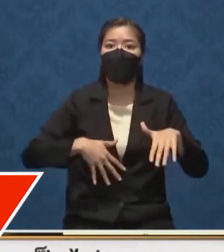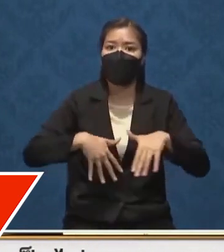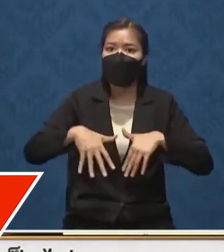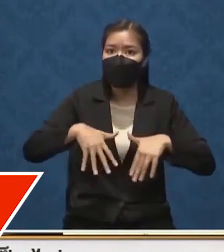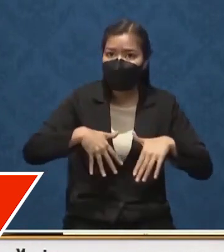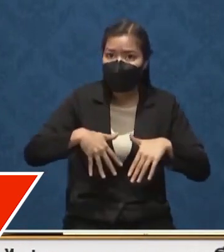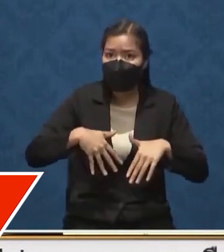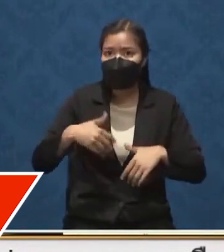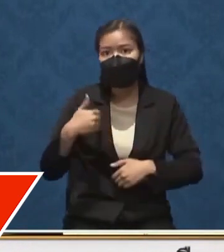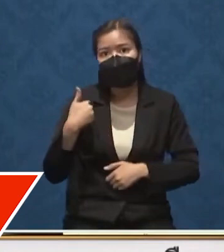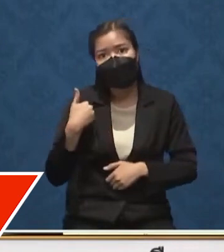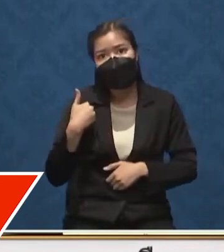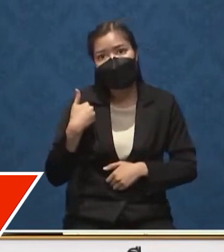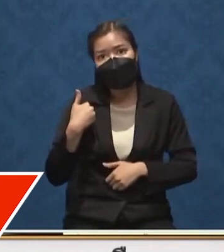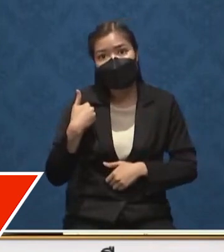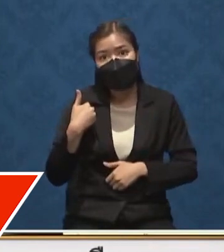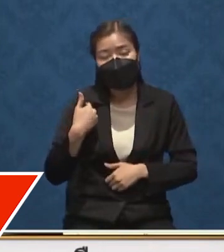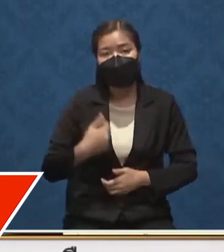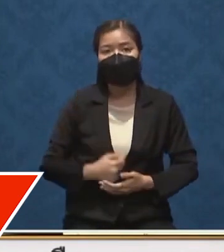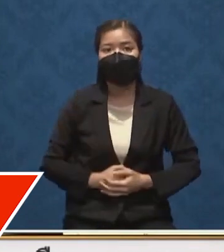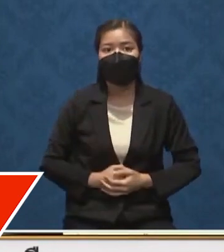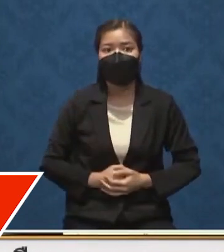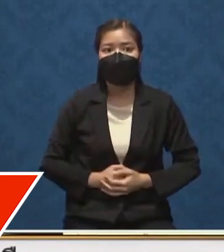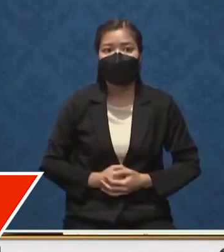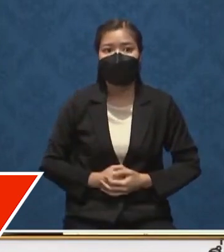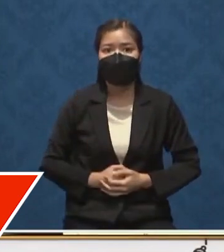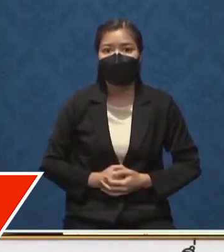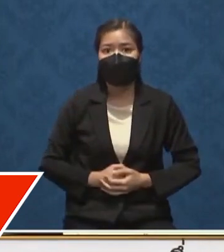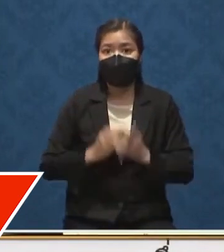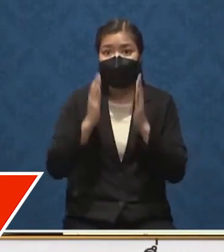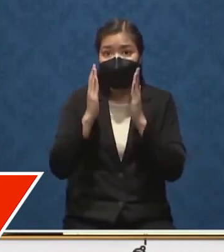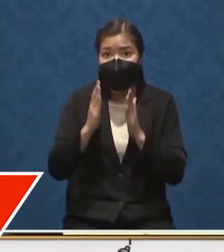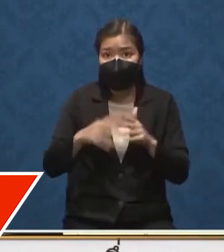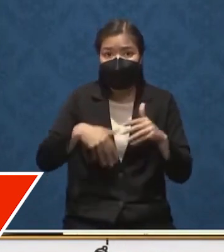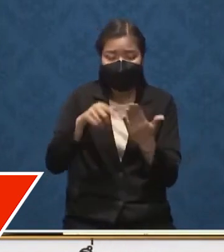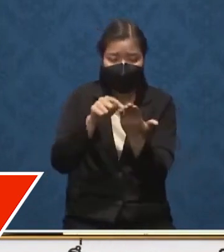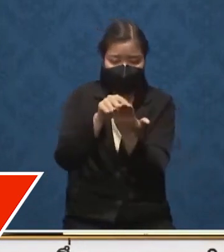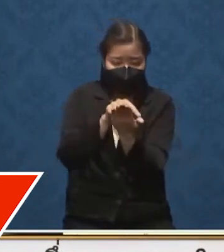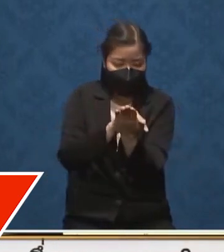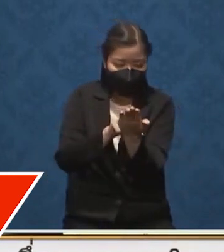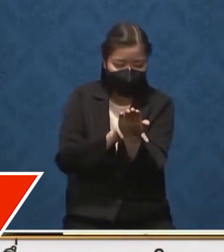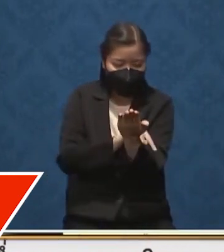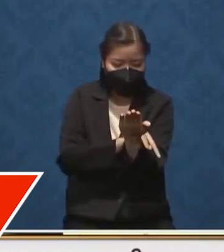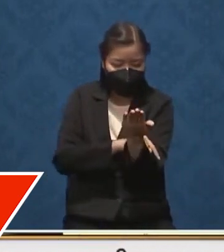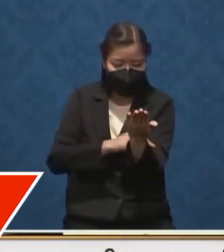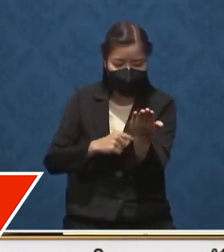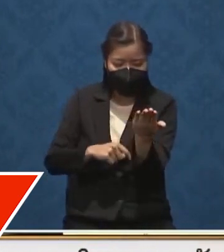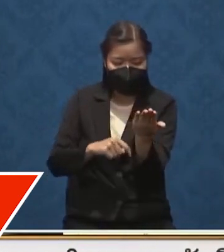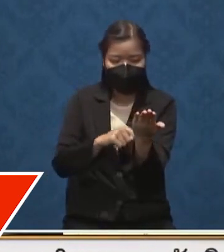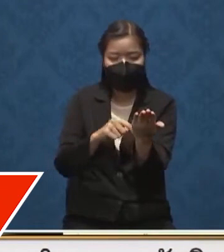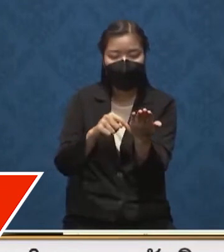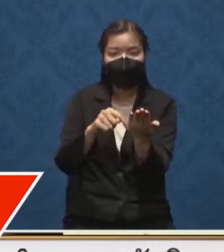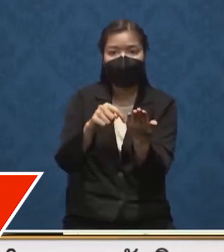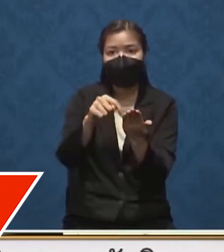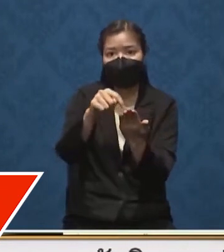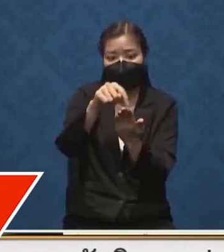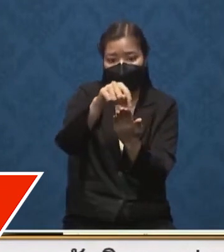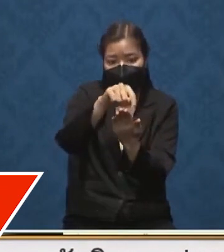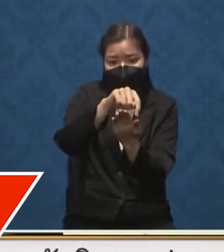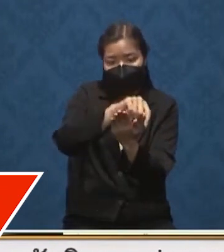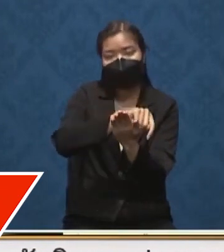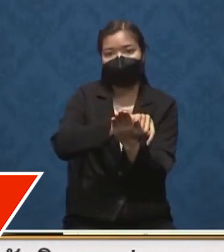น้อยหรือพี่น้องที่เราเรียกกันว่าชายขอบชาติพันธุ์ทั้งทั่วประเทศเลยครับกำลัง